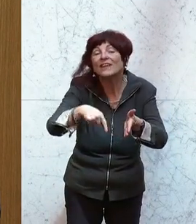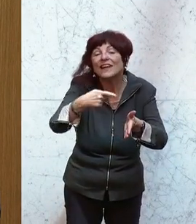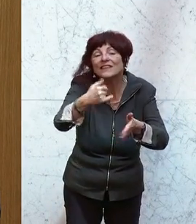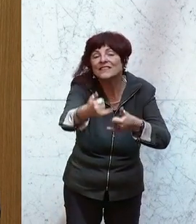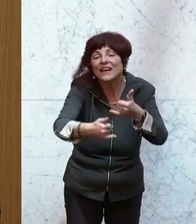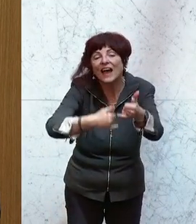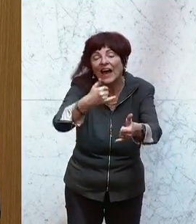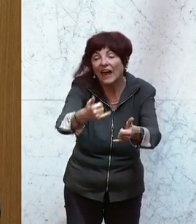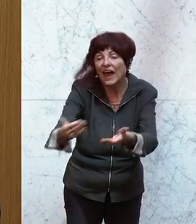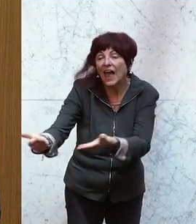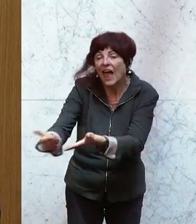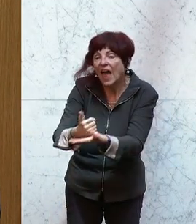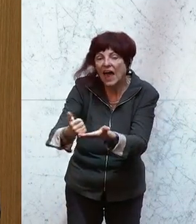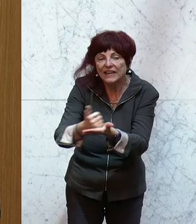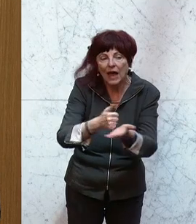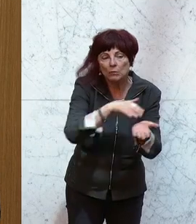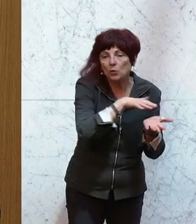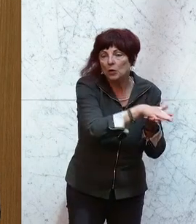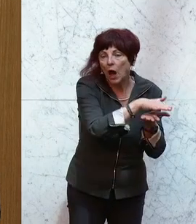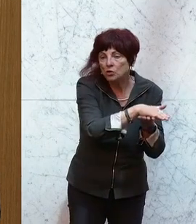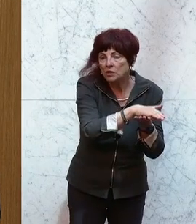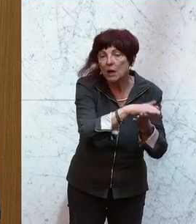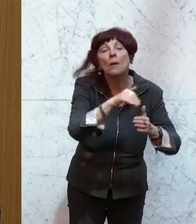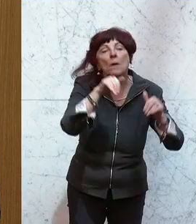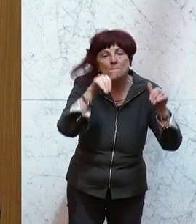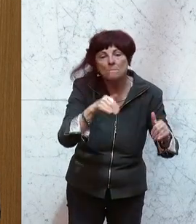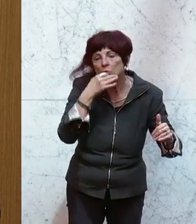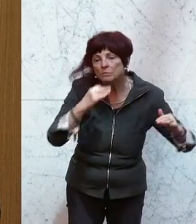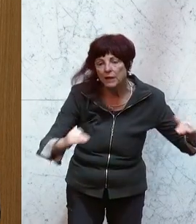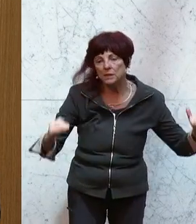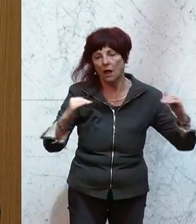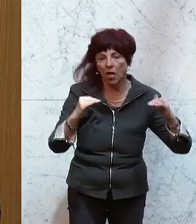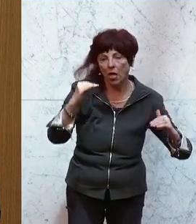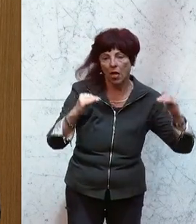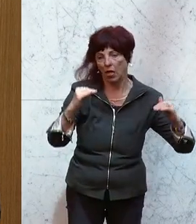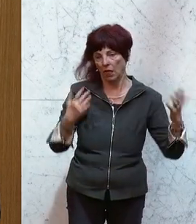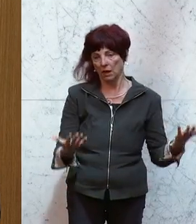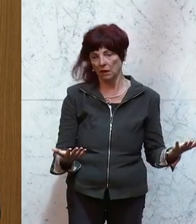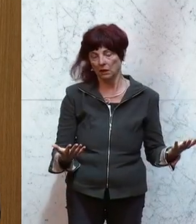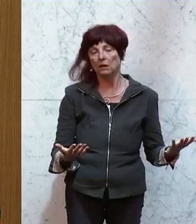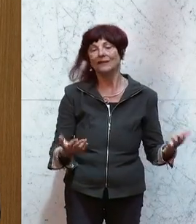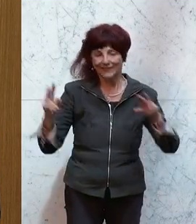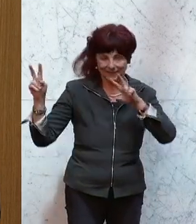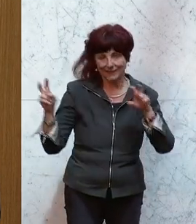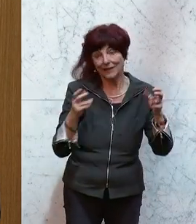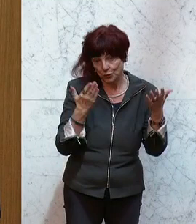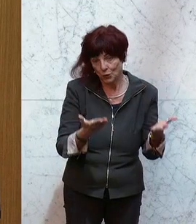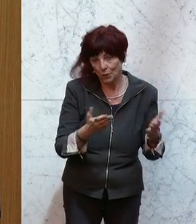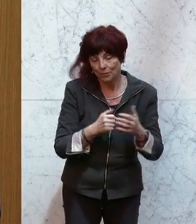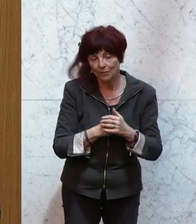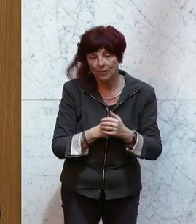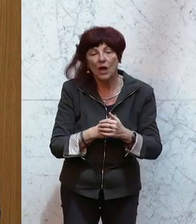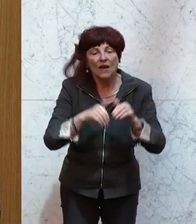und Ausnahmenpfad müssen wieder besser aufeinander abgestimmt werden. Zitat weiter. Wir